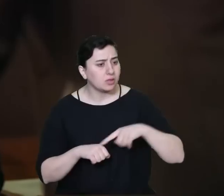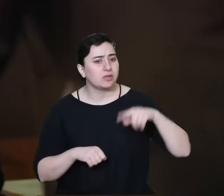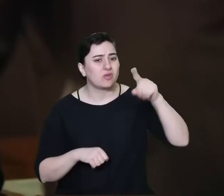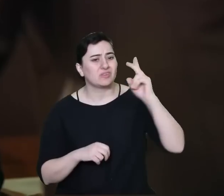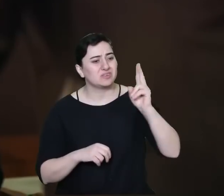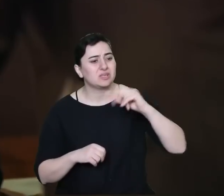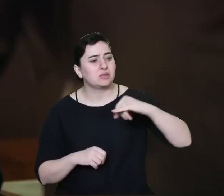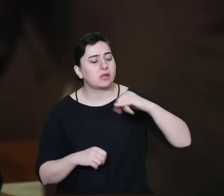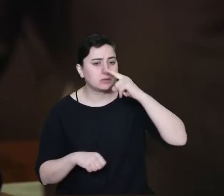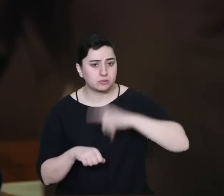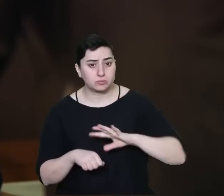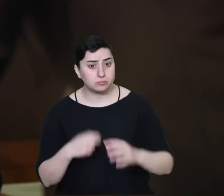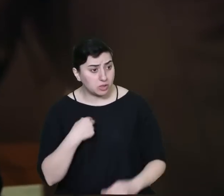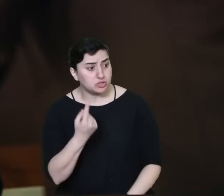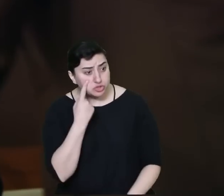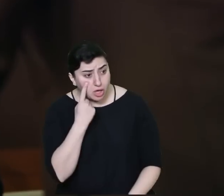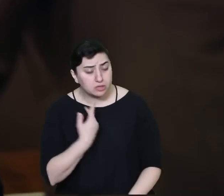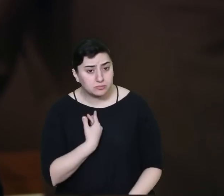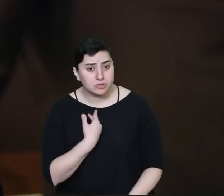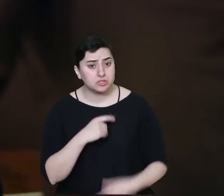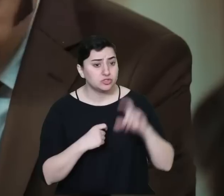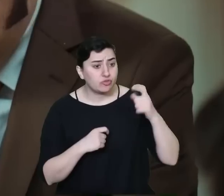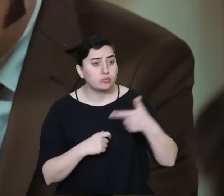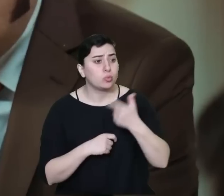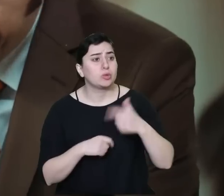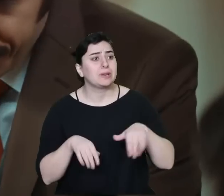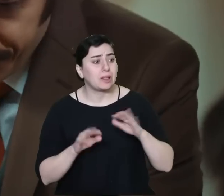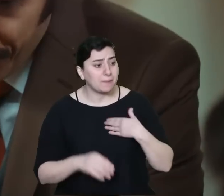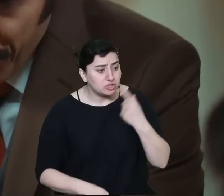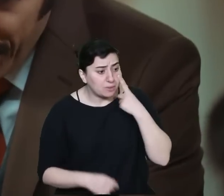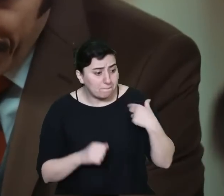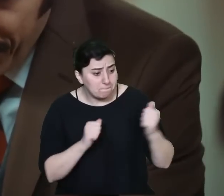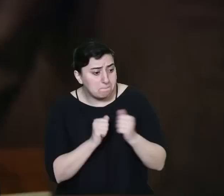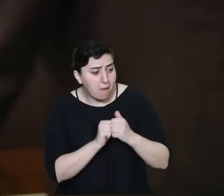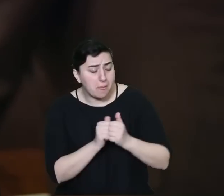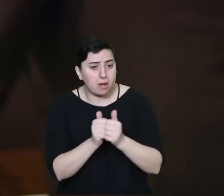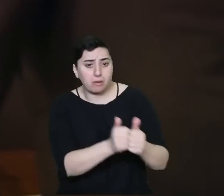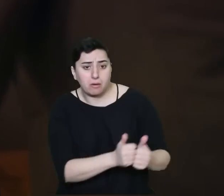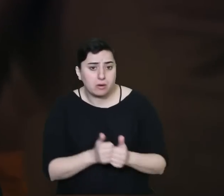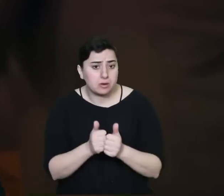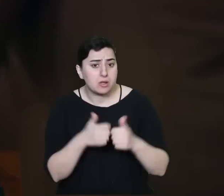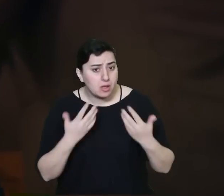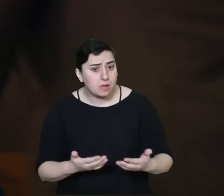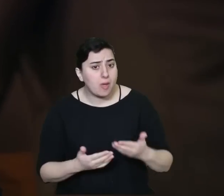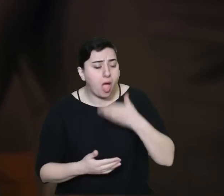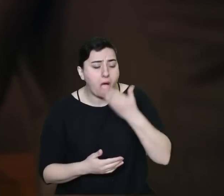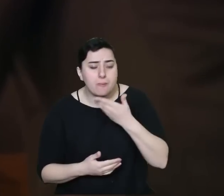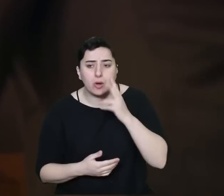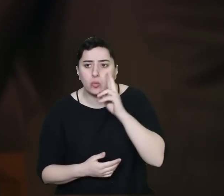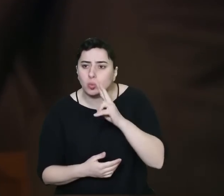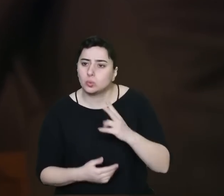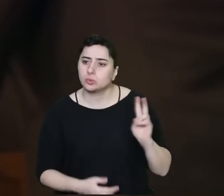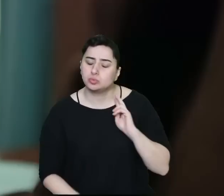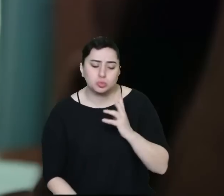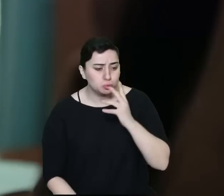yakınındakiler. Hocam ben şahidim. Cevat'ın o polisi vurmadığına ben şahidim. Bütün gün beraberdik biz. Hatta haberi dinledikten sonra üzüldük,